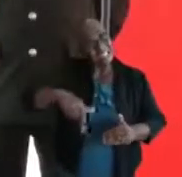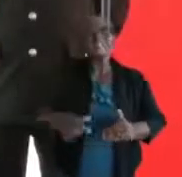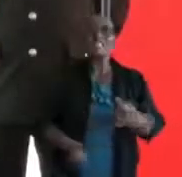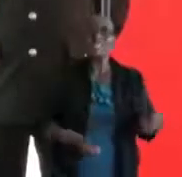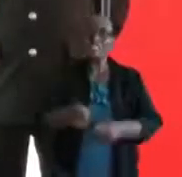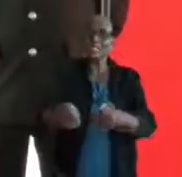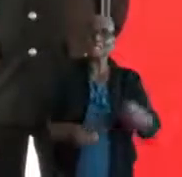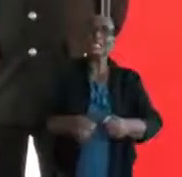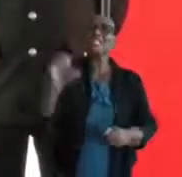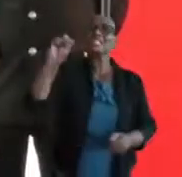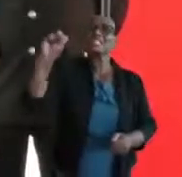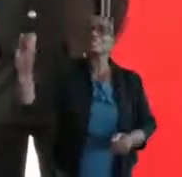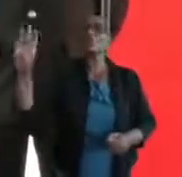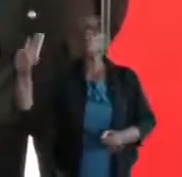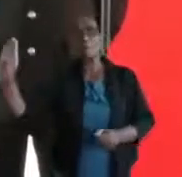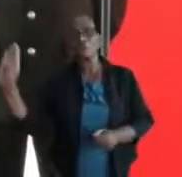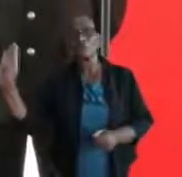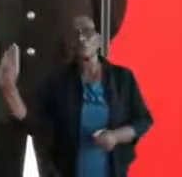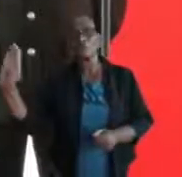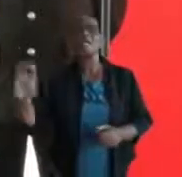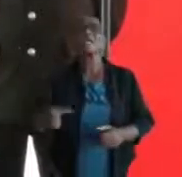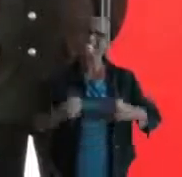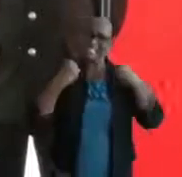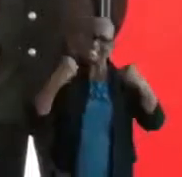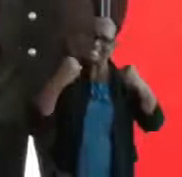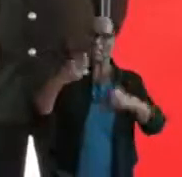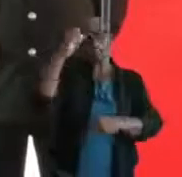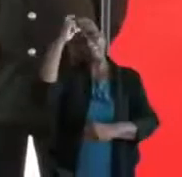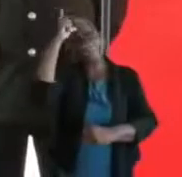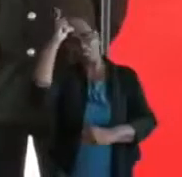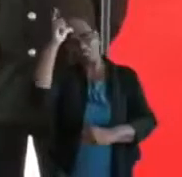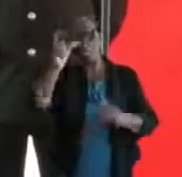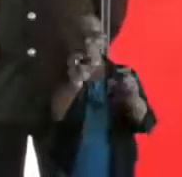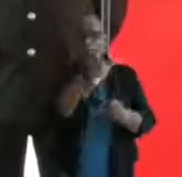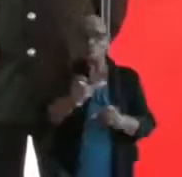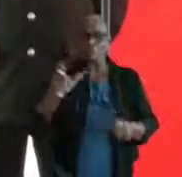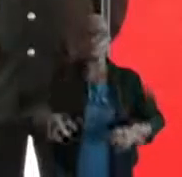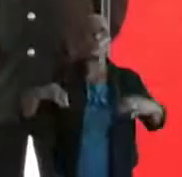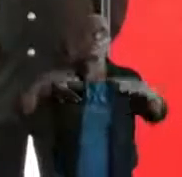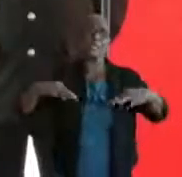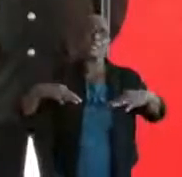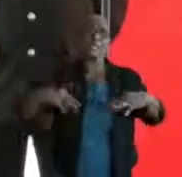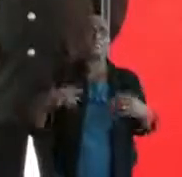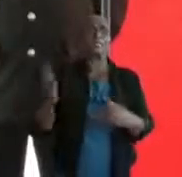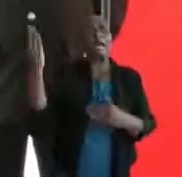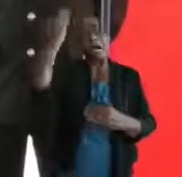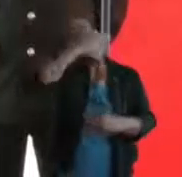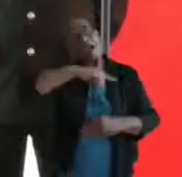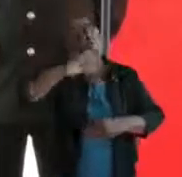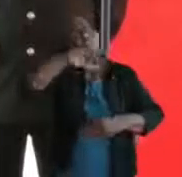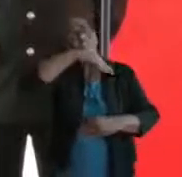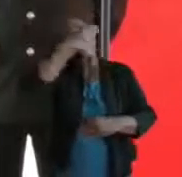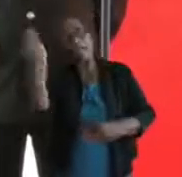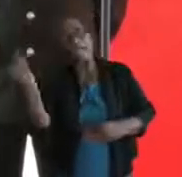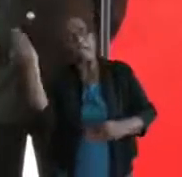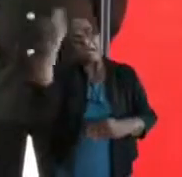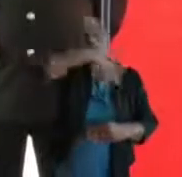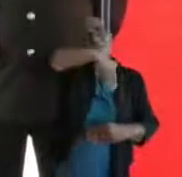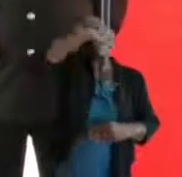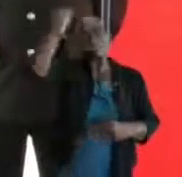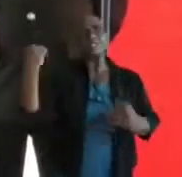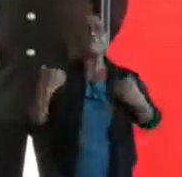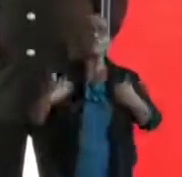brunswijk waar we sterk professioneel en toegewijd team van ministers die dag en nacht werken en het surinaams